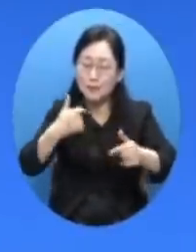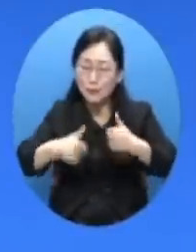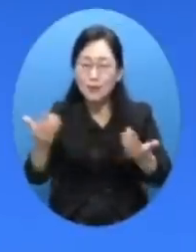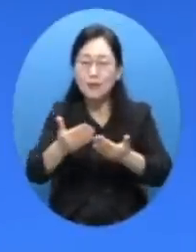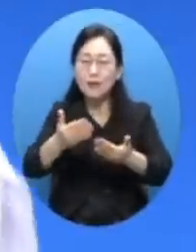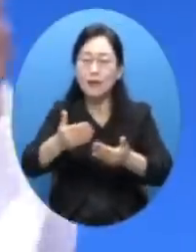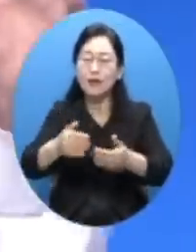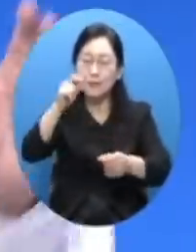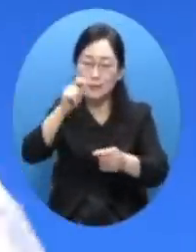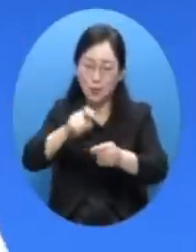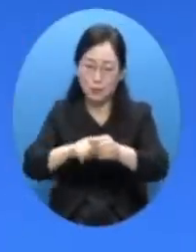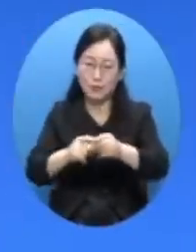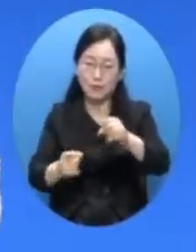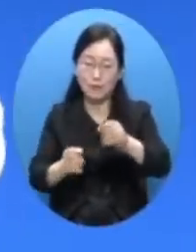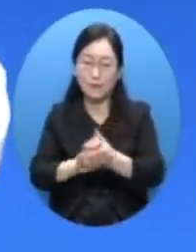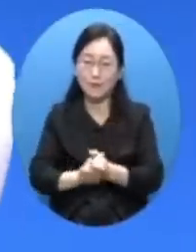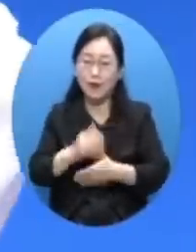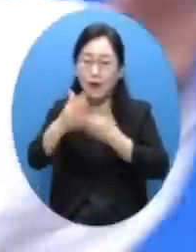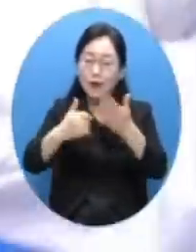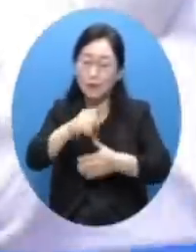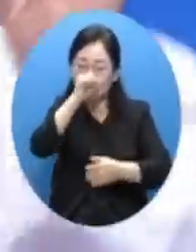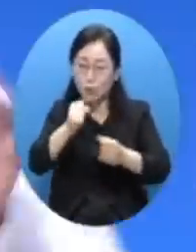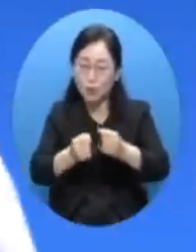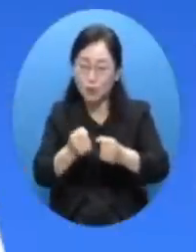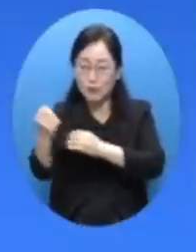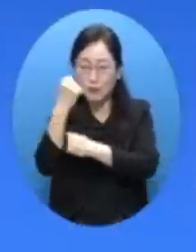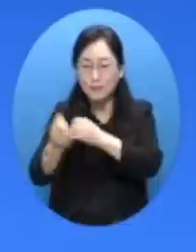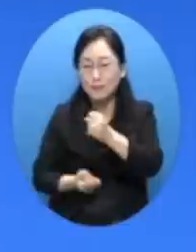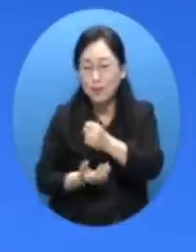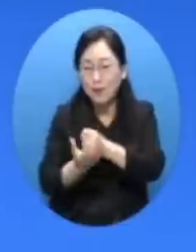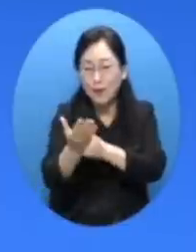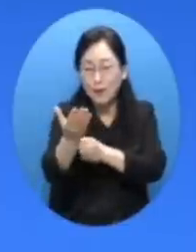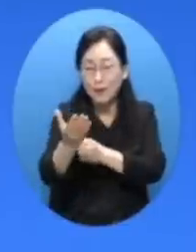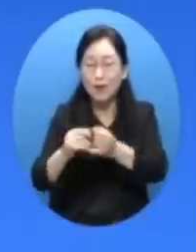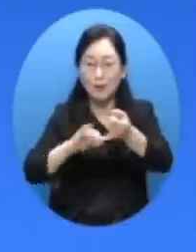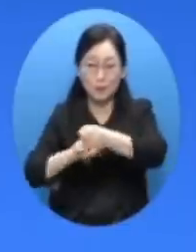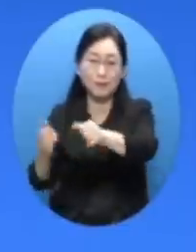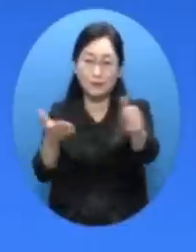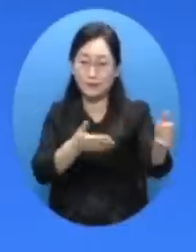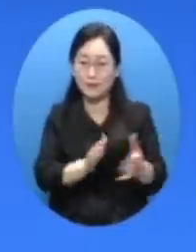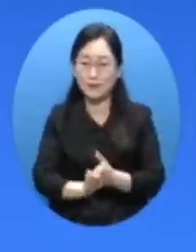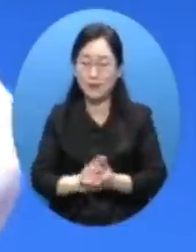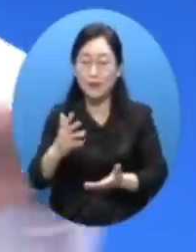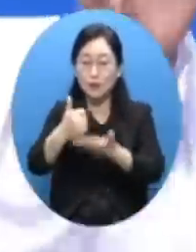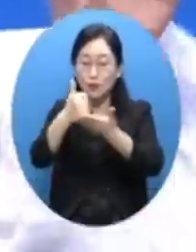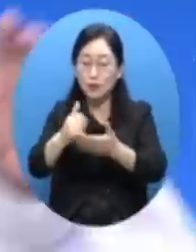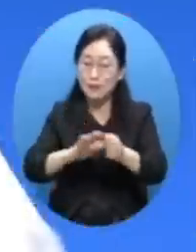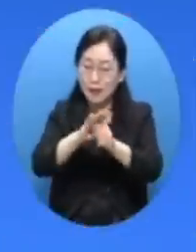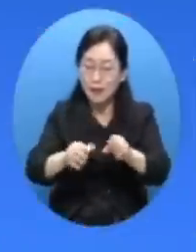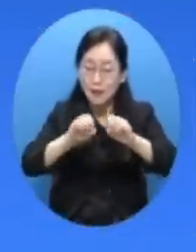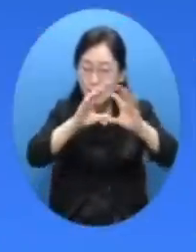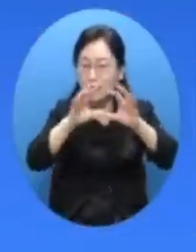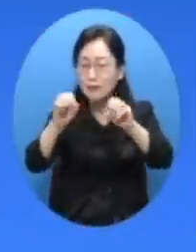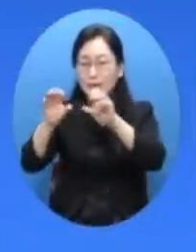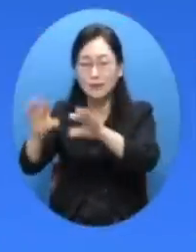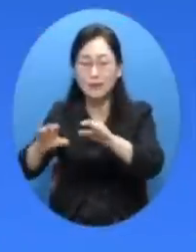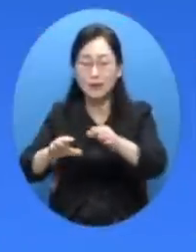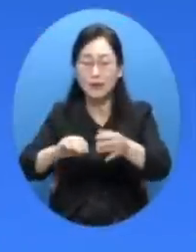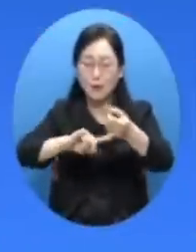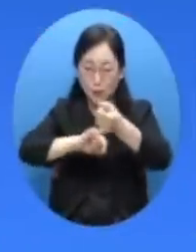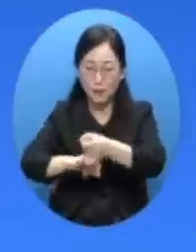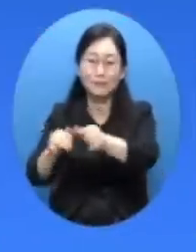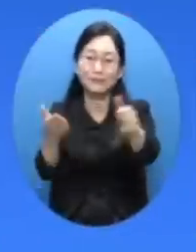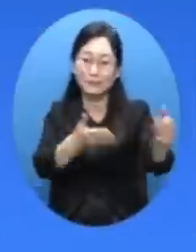것입니다. 하나님의 선한 영향력을 온 세상에 전하는 우리 모두가 되어야 되는 것입니다. 주님의 사랑을 온 세상에 전하는 주님의 귀한 일꾼이 되어야